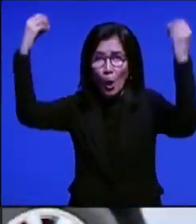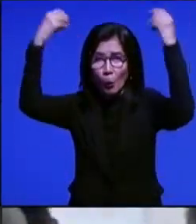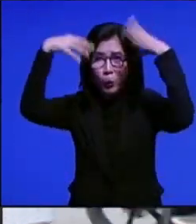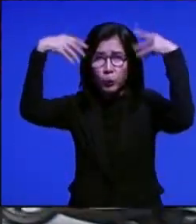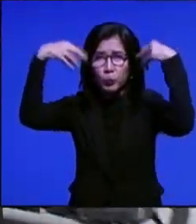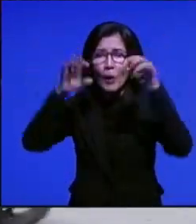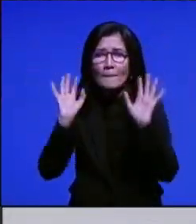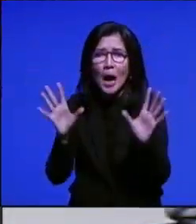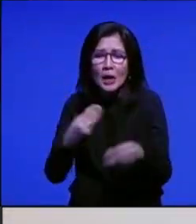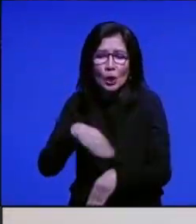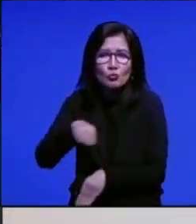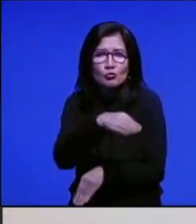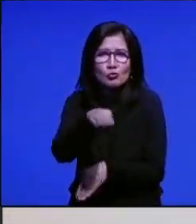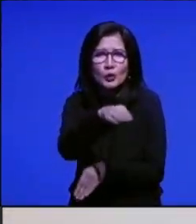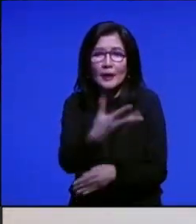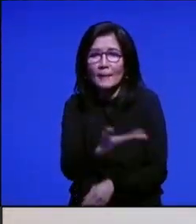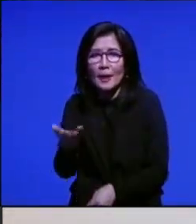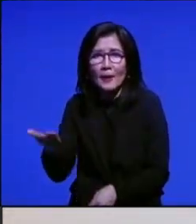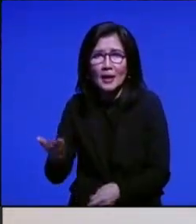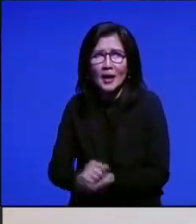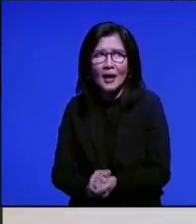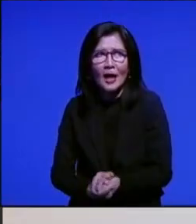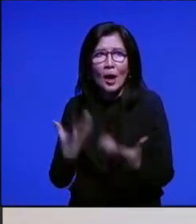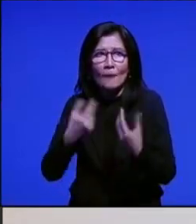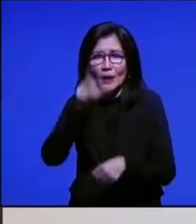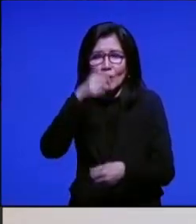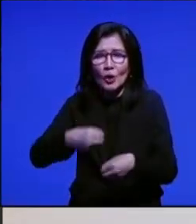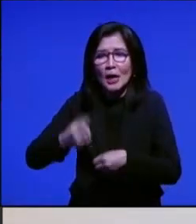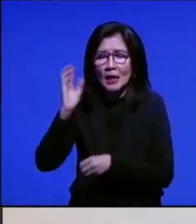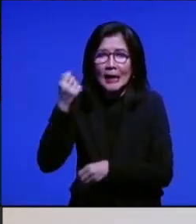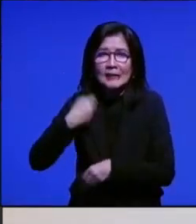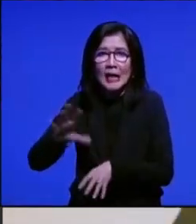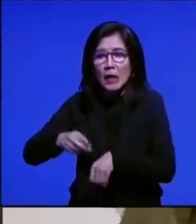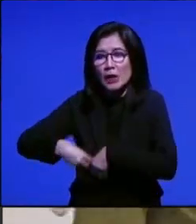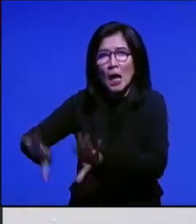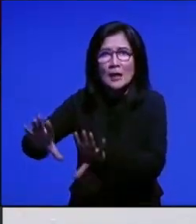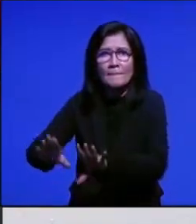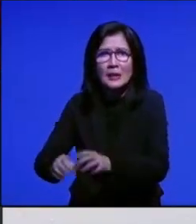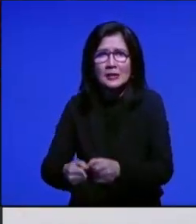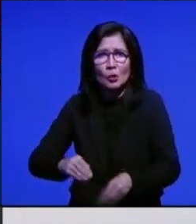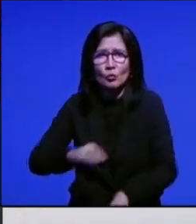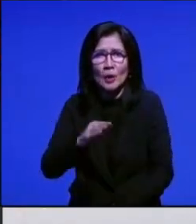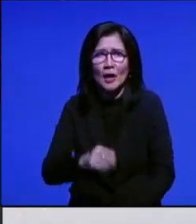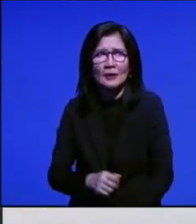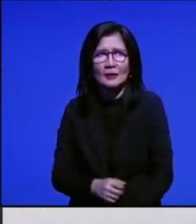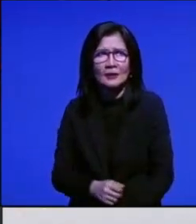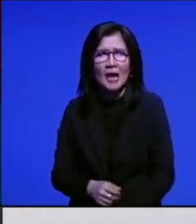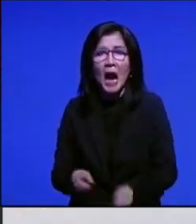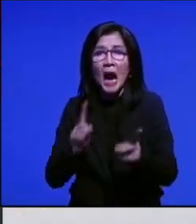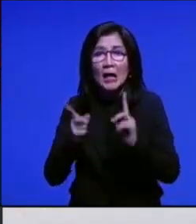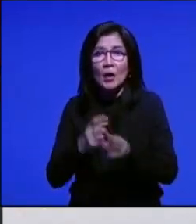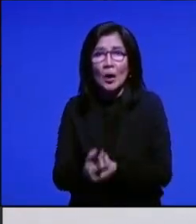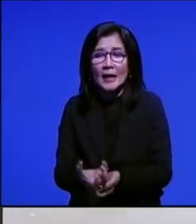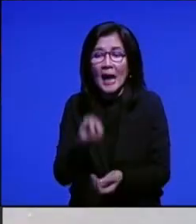ular-ular berkeliaran di luar sana. Mungkin dari orang lepasin sengaja ya, nggak tahu juga sih, karena aneh aja dia bisa masuk ke rumah-rumah. Mungkin kalau misalnya kayak ada